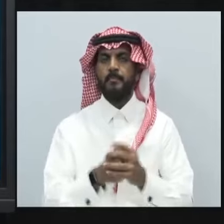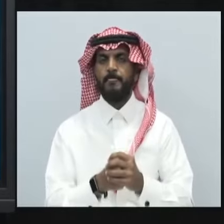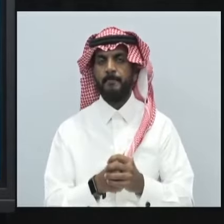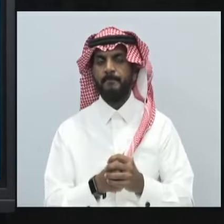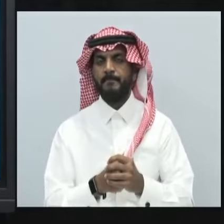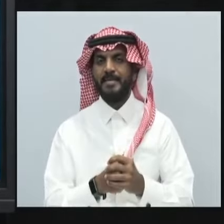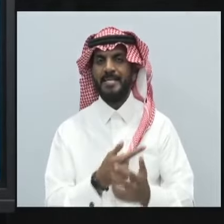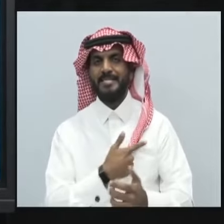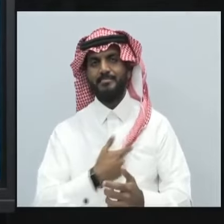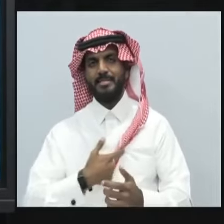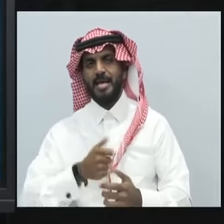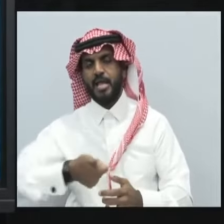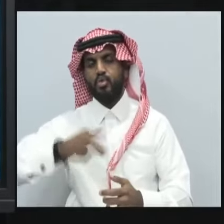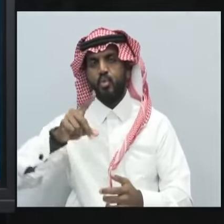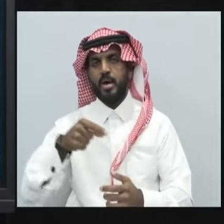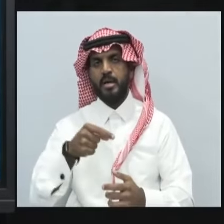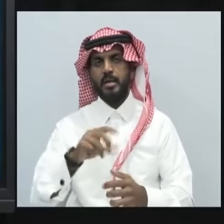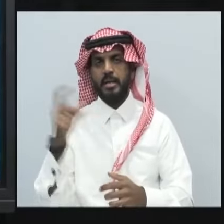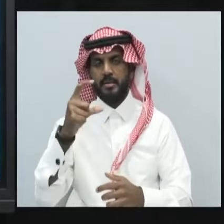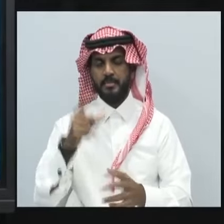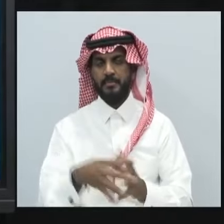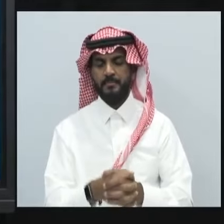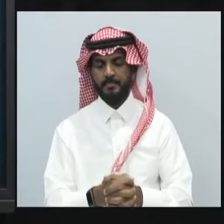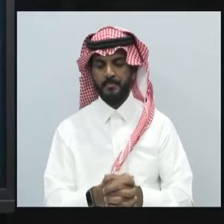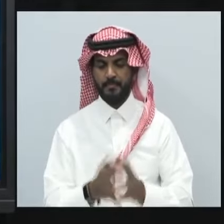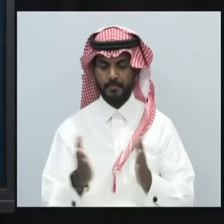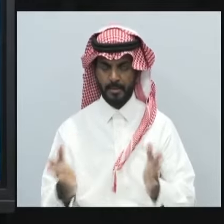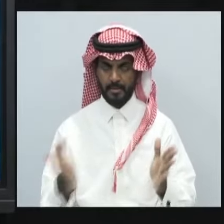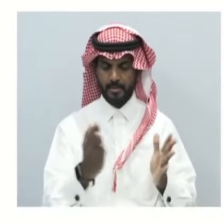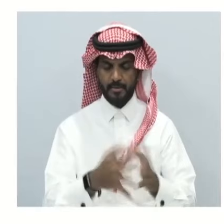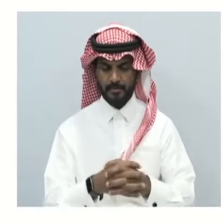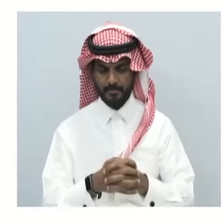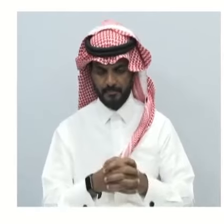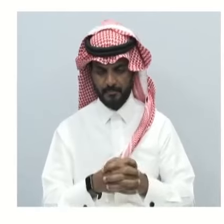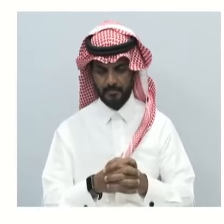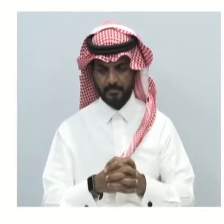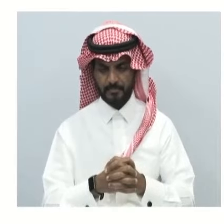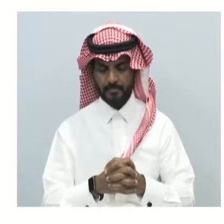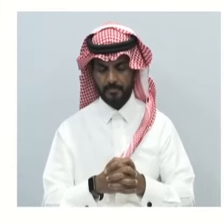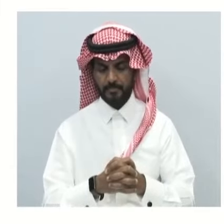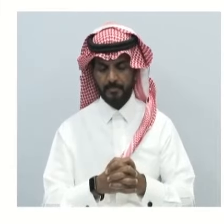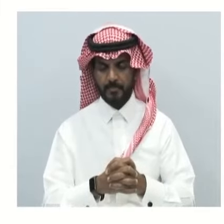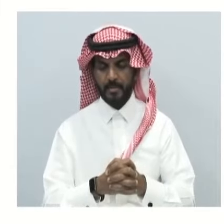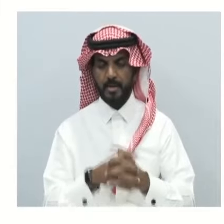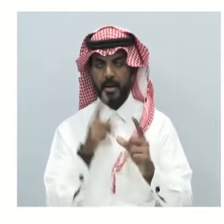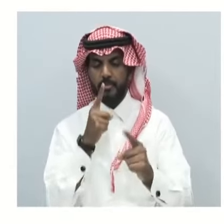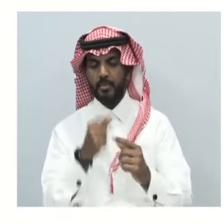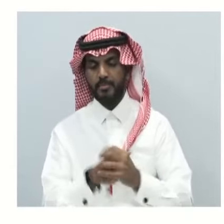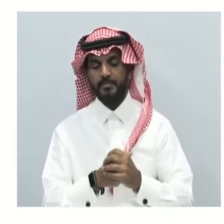نسميه باطوار القمر بعد ذلك طالبتي كما تشاهدون امامكم